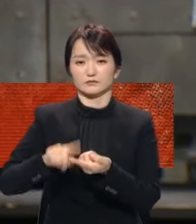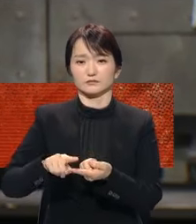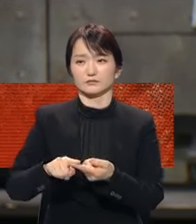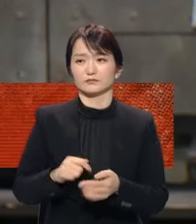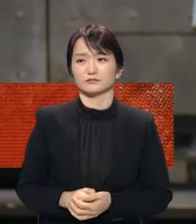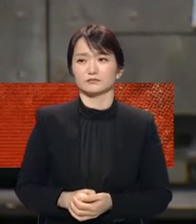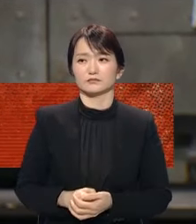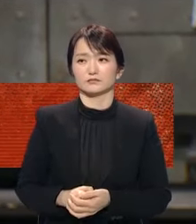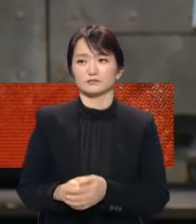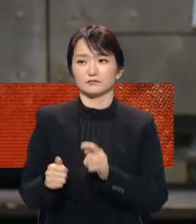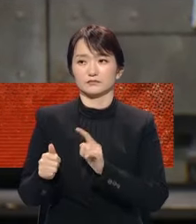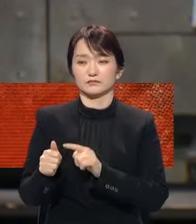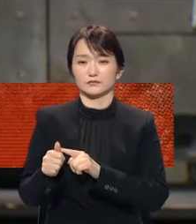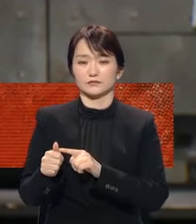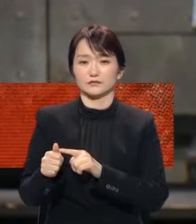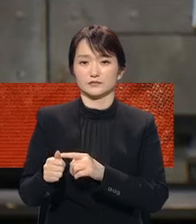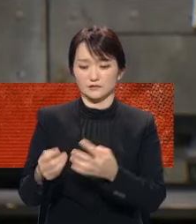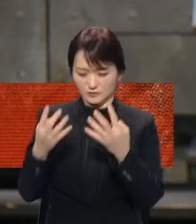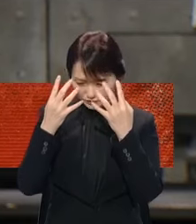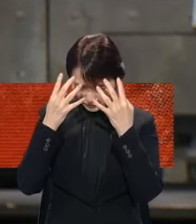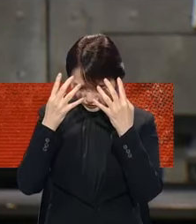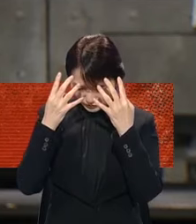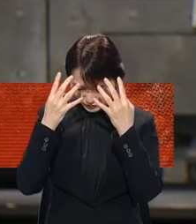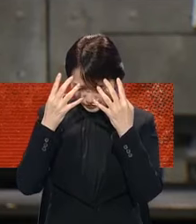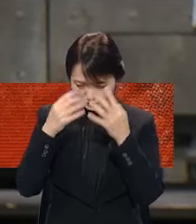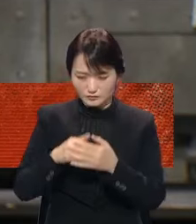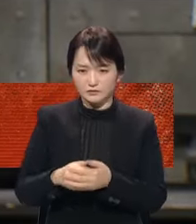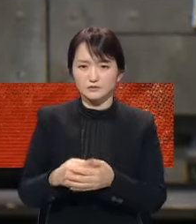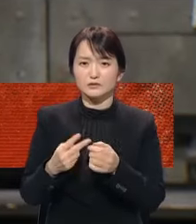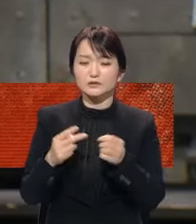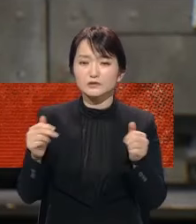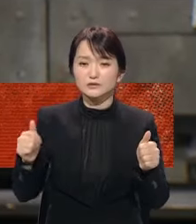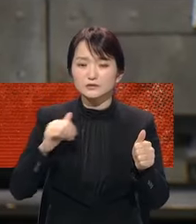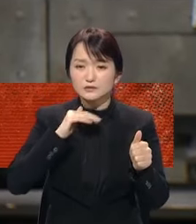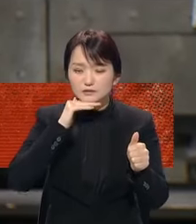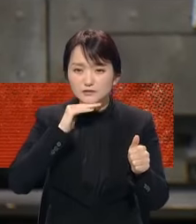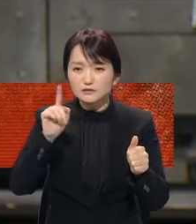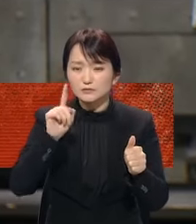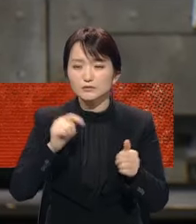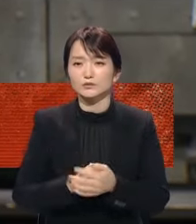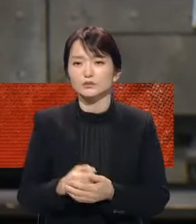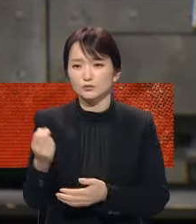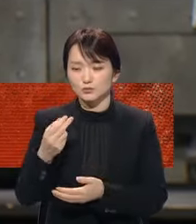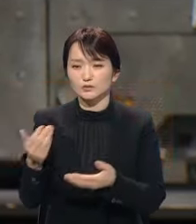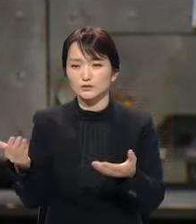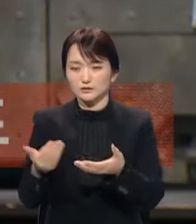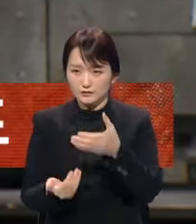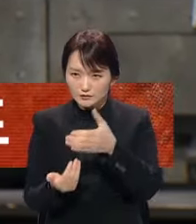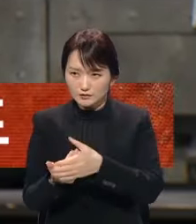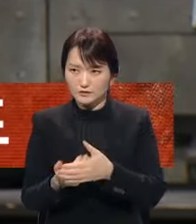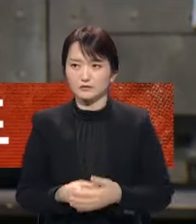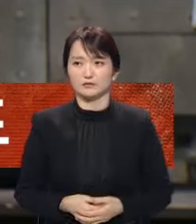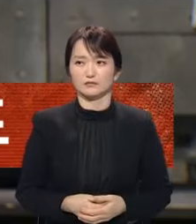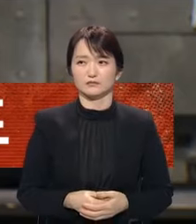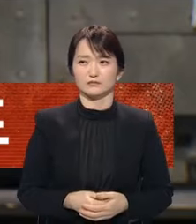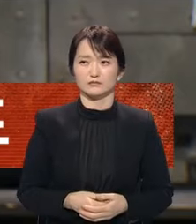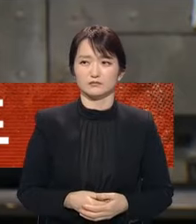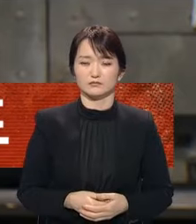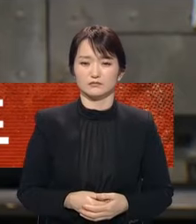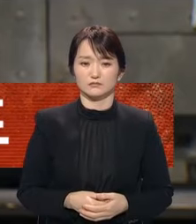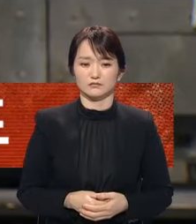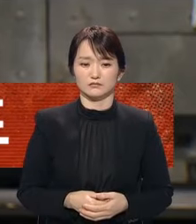구치소에서 항소심 기다리고 있는 중에도 또 사고를 저질렀어요. 뭐냐면 구치소에서 같은 방 쓰고 있던 다른 사람이 자기한테 한 것도 아니고